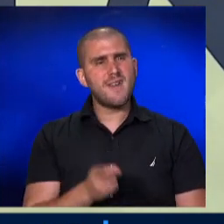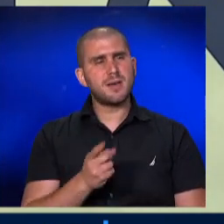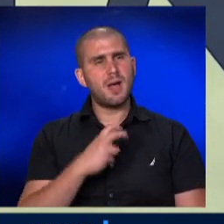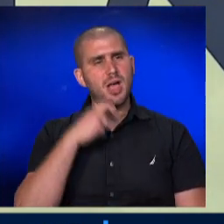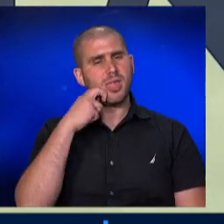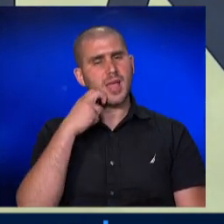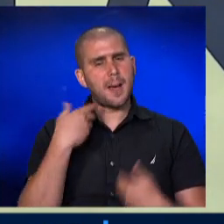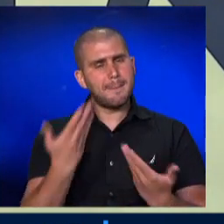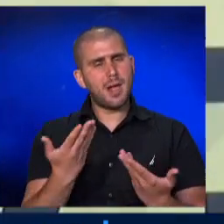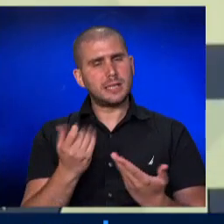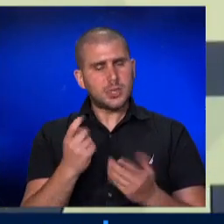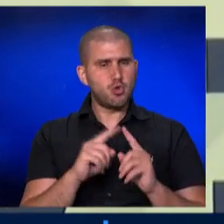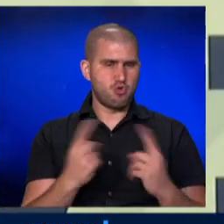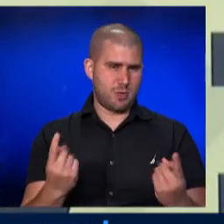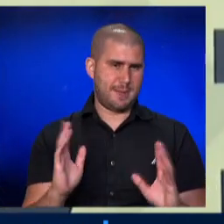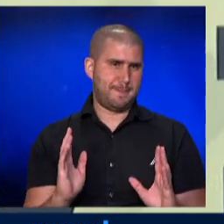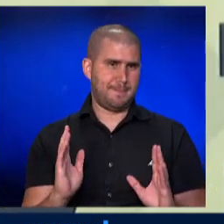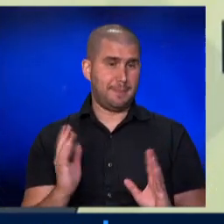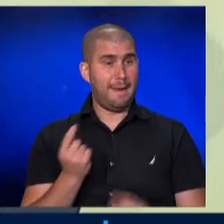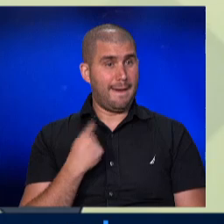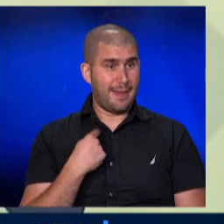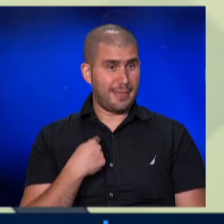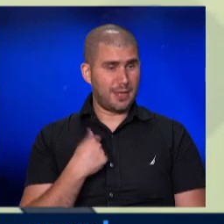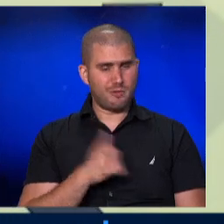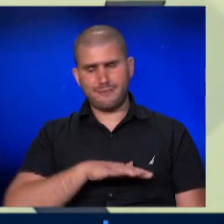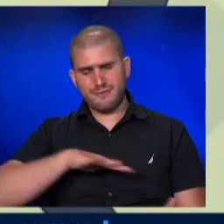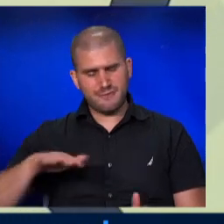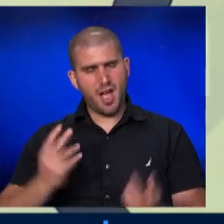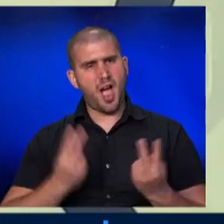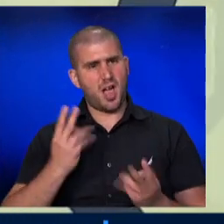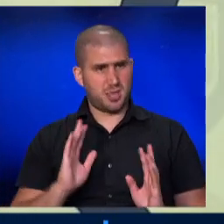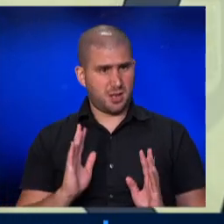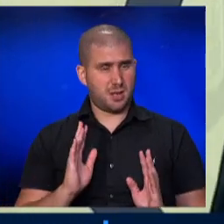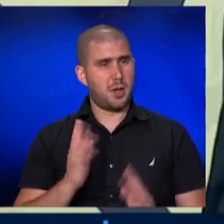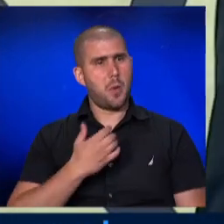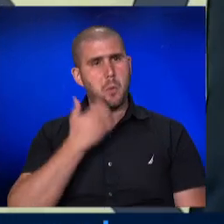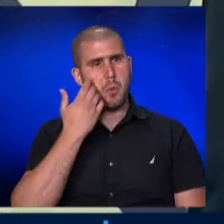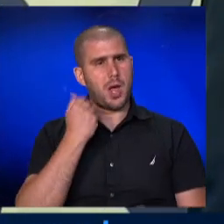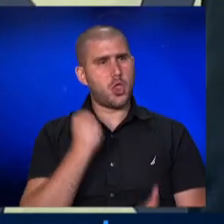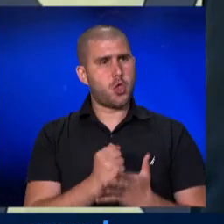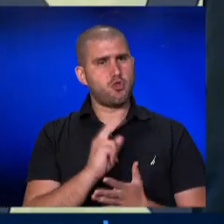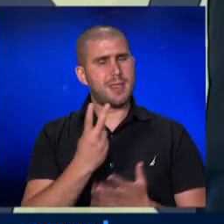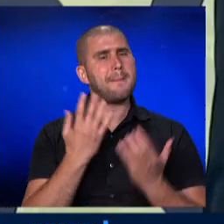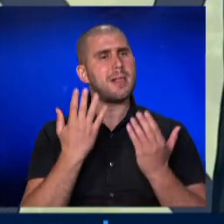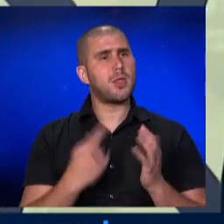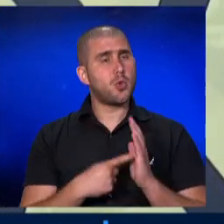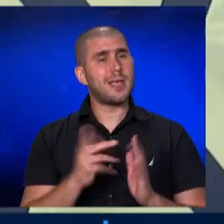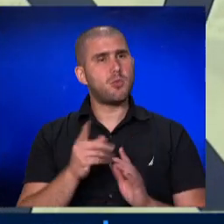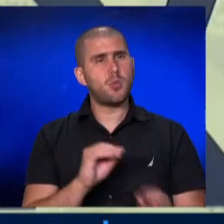לתגמל אולי אחרת. אני עוזב את הייטק, אותו בוגר תור שני למתמטיקה, אם הוא